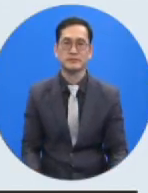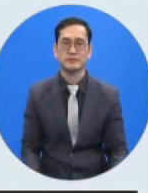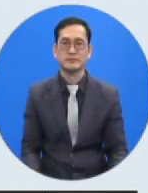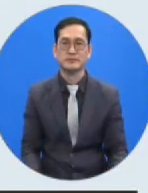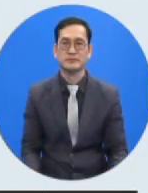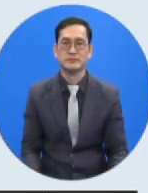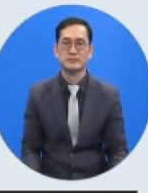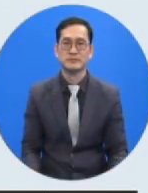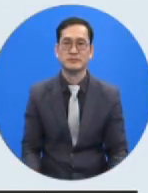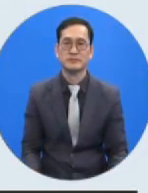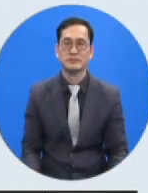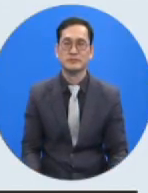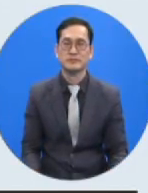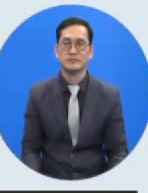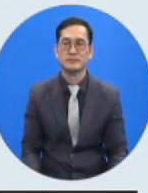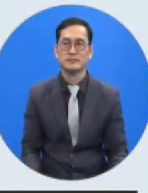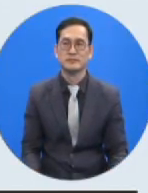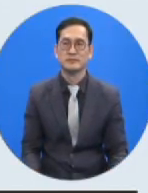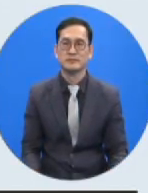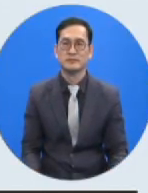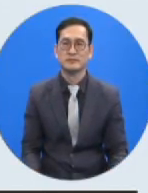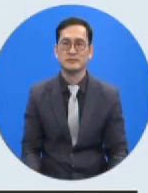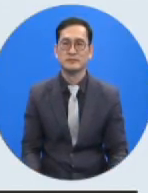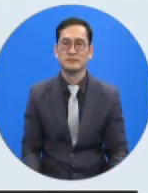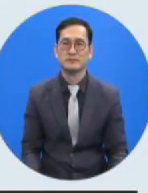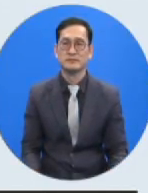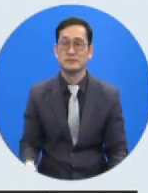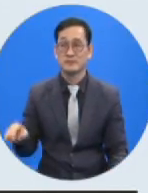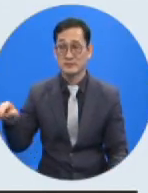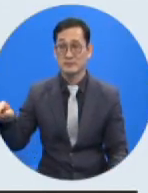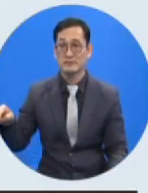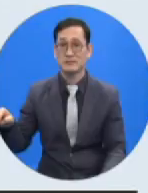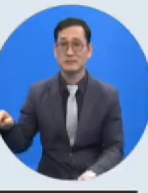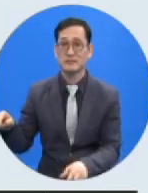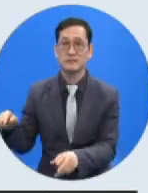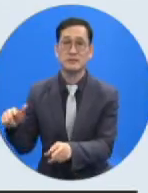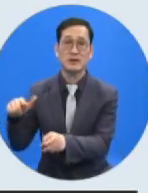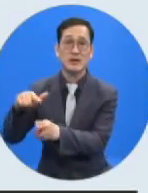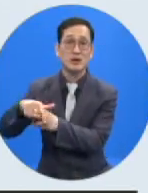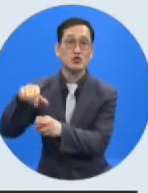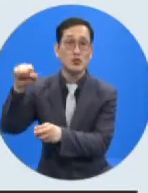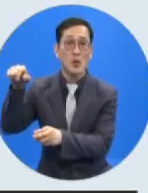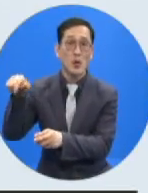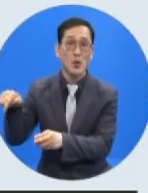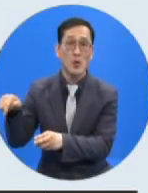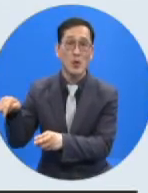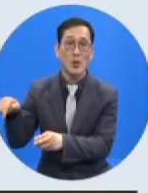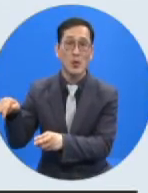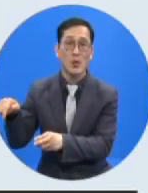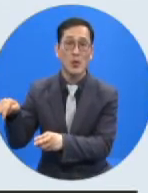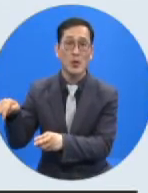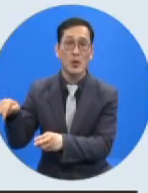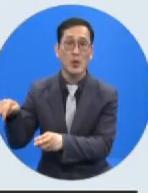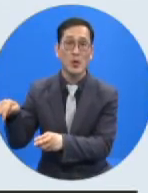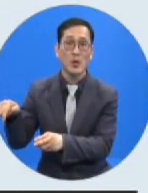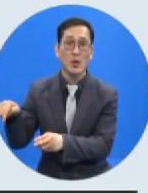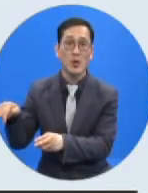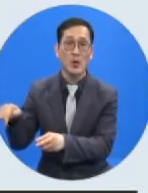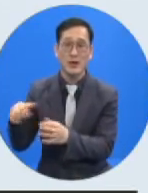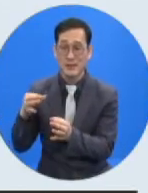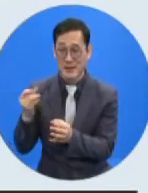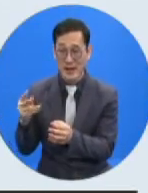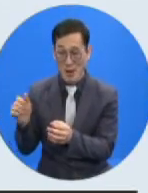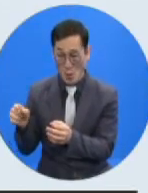자체가 무효되니까 출마 못합니다. 물론 이 지역의 투표용지는 이미 인쇄가 돼서 김대호를 찍으면 무효표 처리가